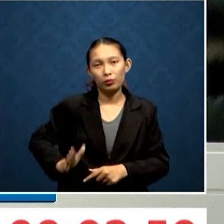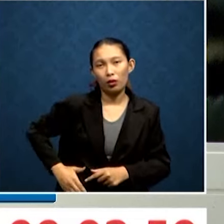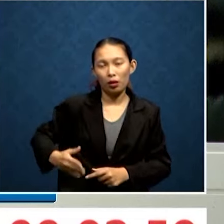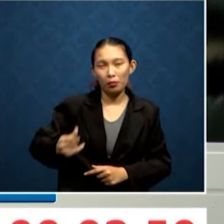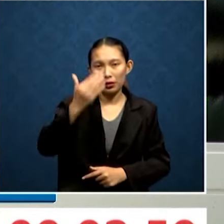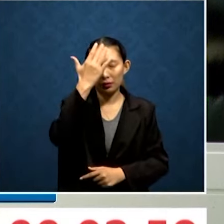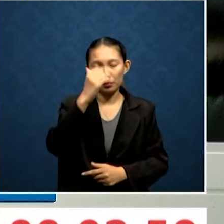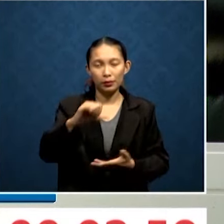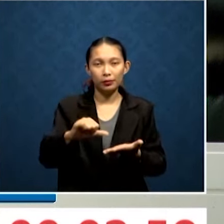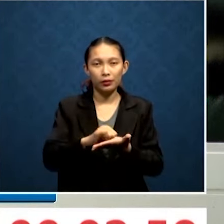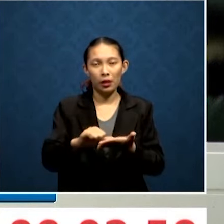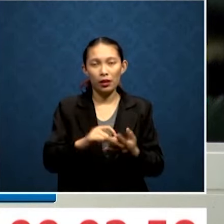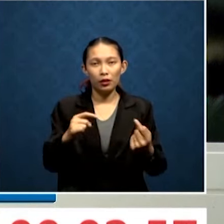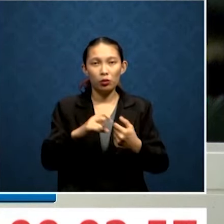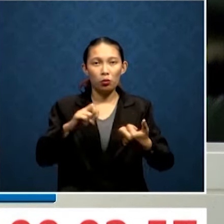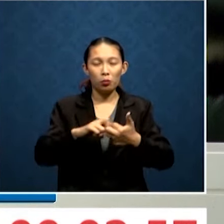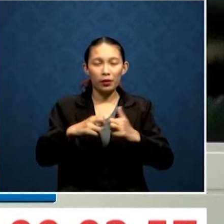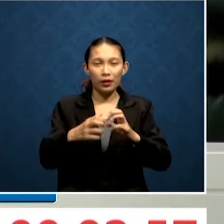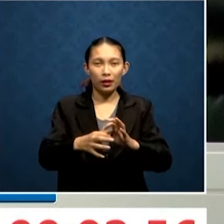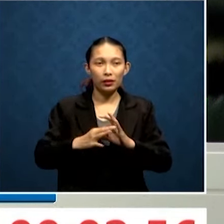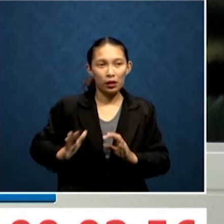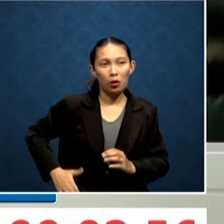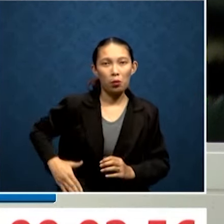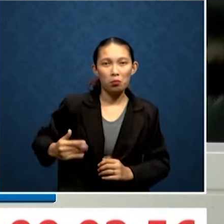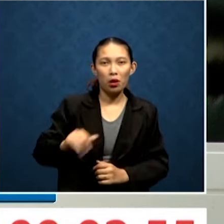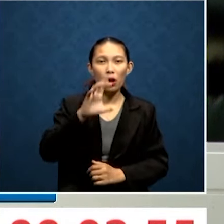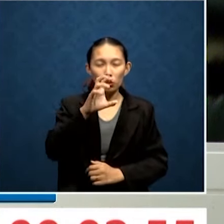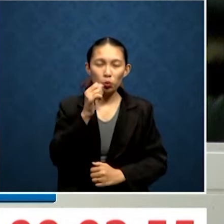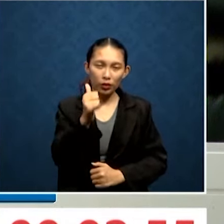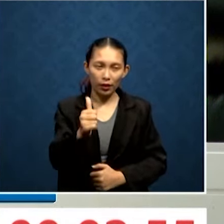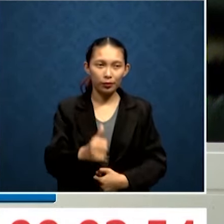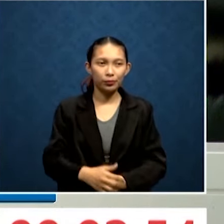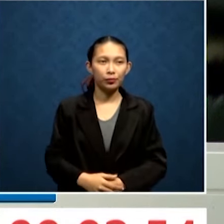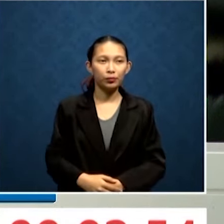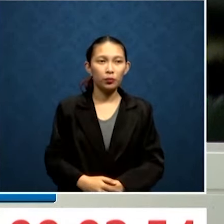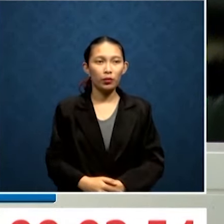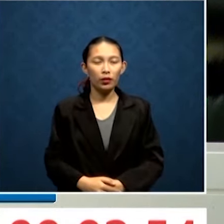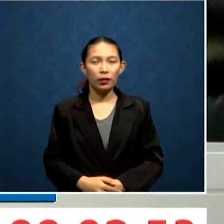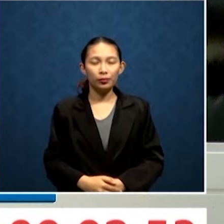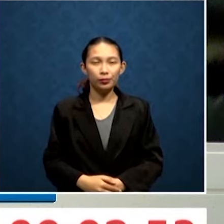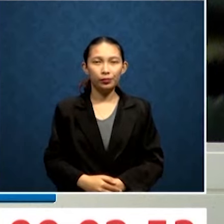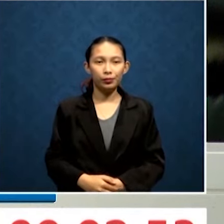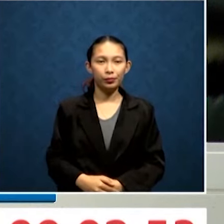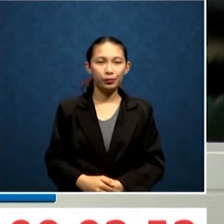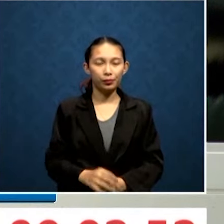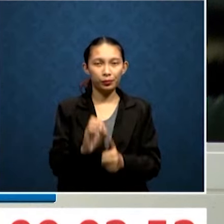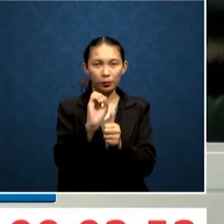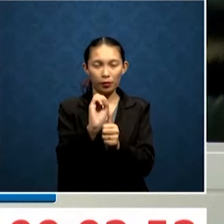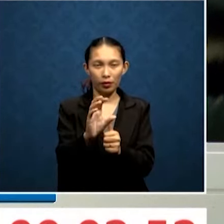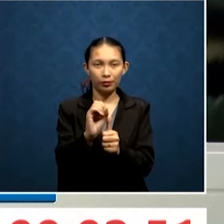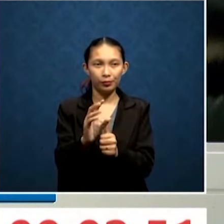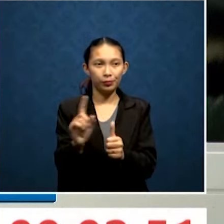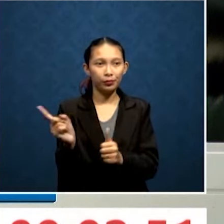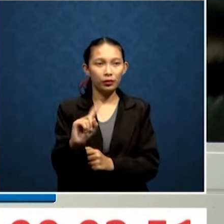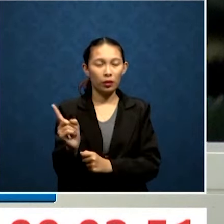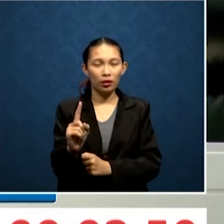แก้ไขในเรื่องปัญหาของสุนัขพันธุ์ได้ทางหนึ่งด้วยข้อเสนอแนะและ